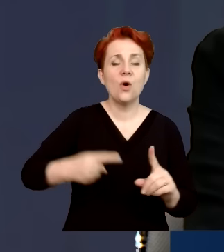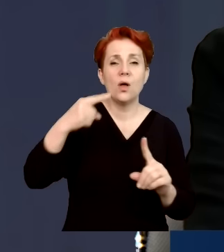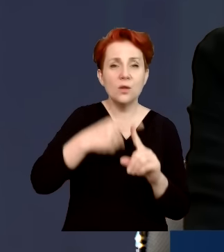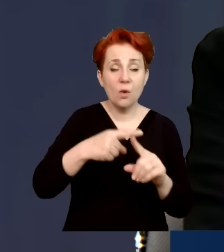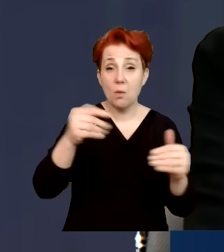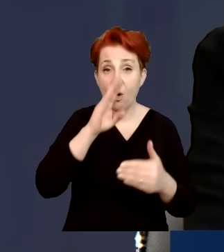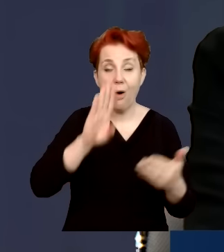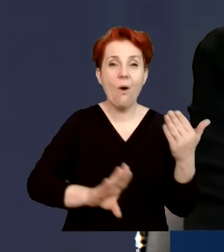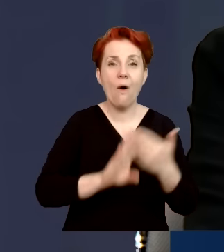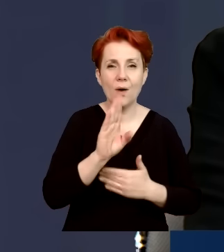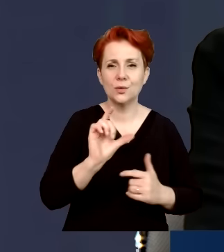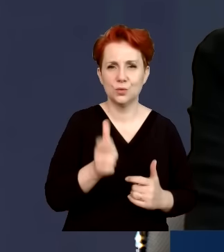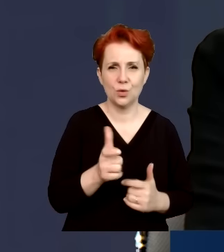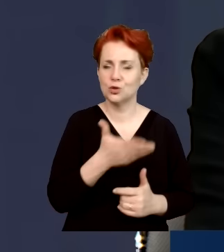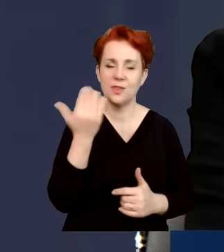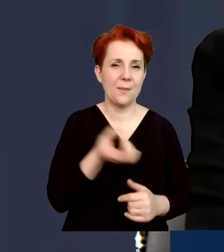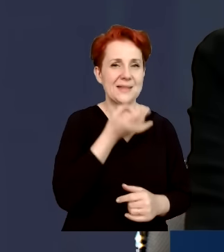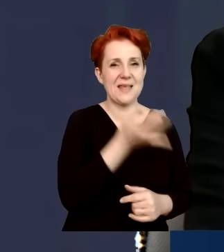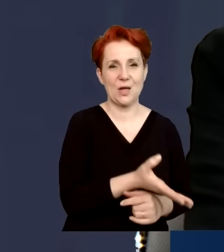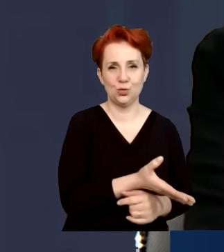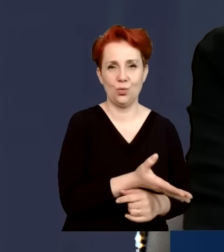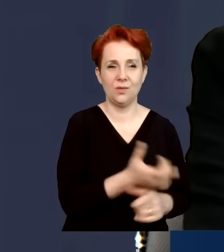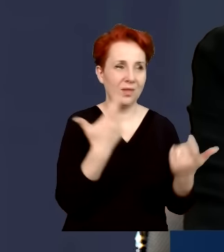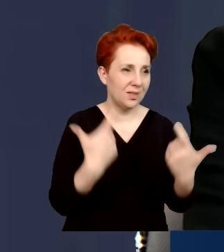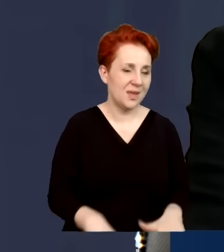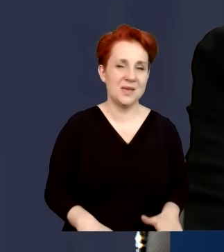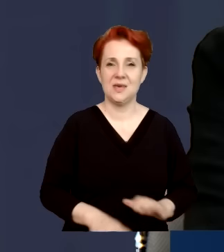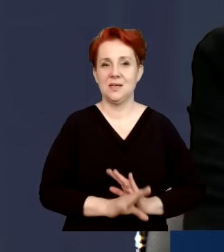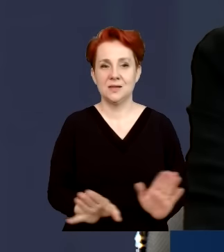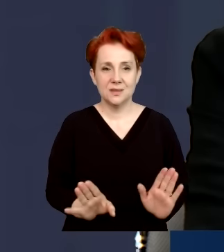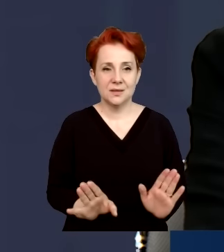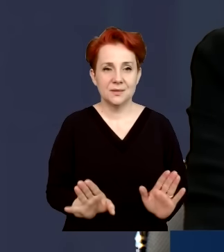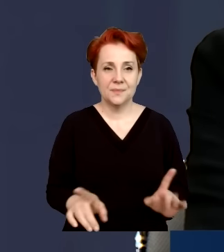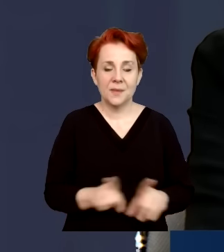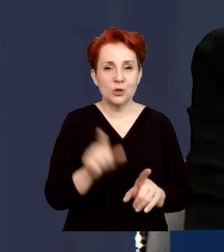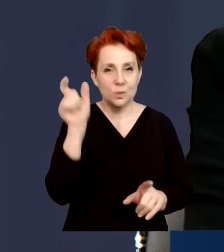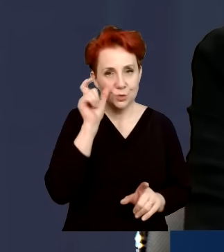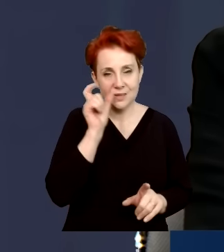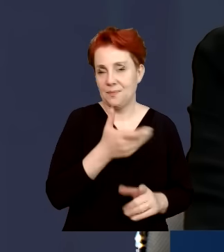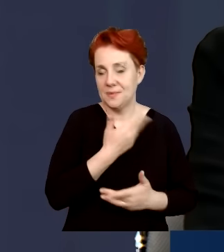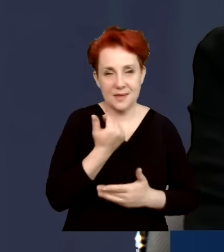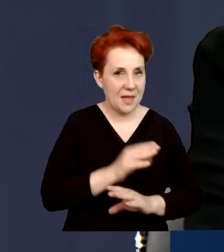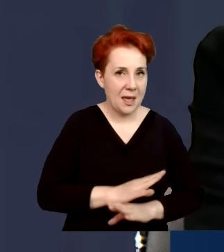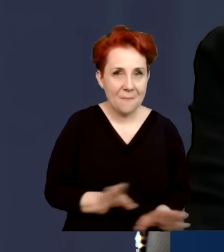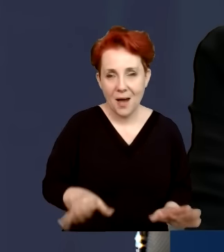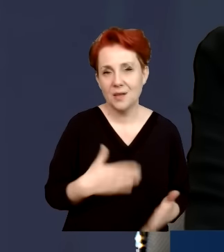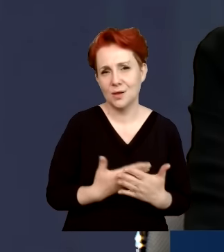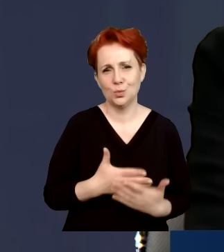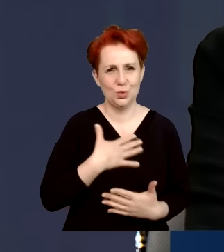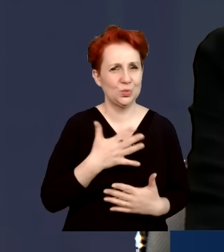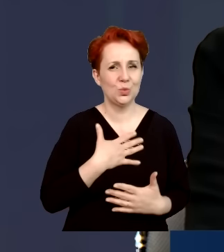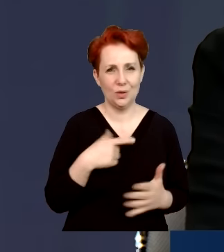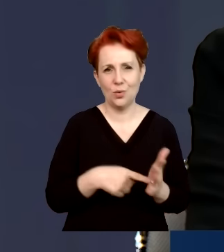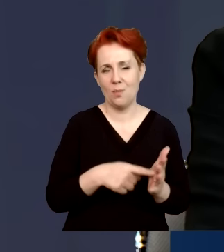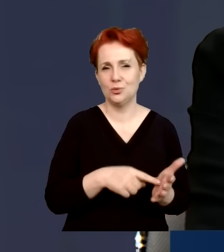tak naprawdę nie ma żadnych zarzutów postawionych, ani żadnego przestępstwa w tym zakresie, no to moim zdaniem to będzie już tym bardziej